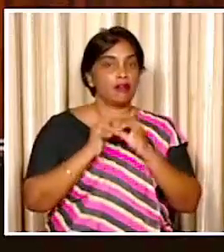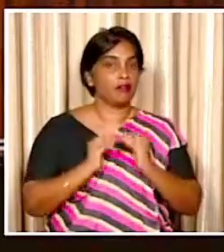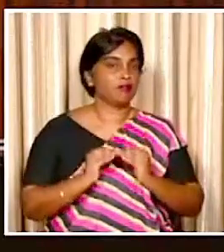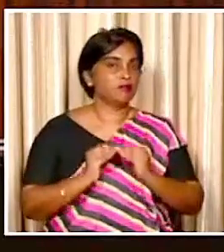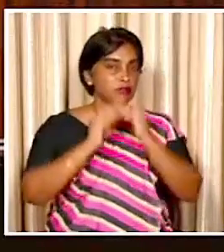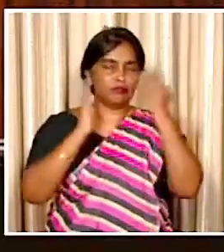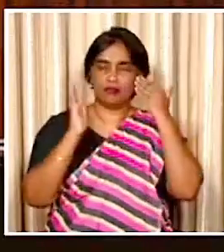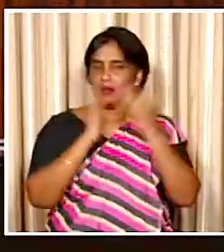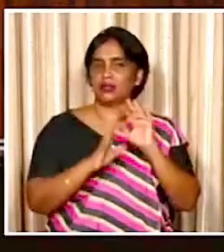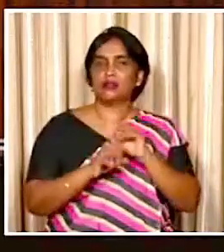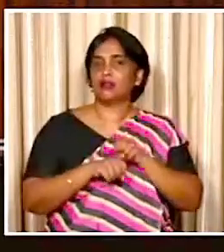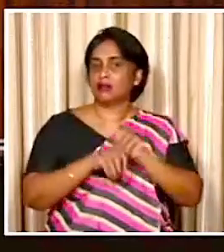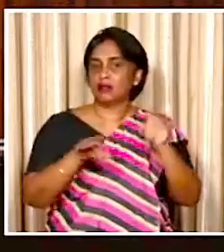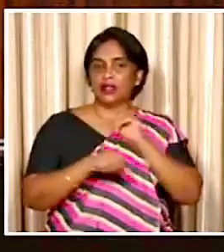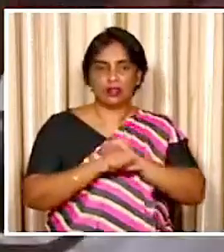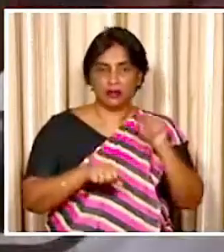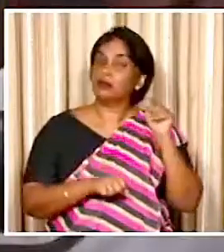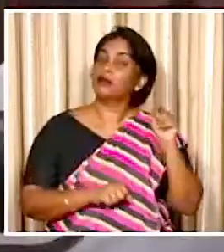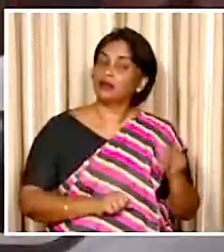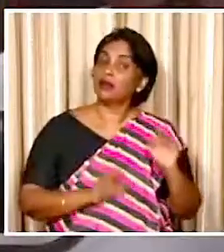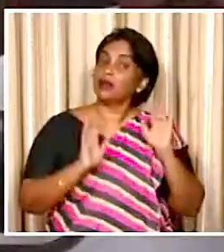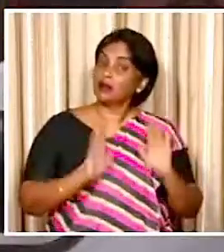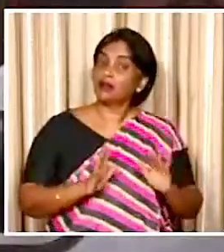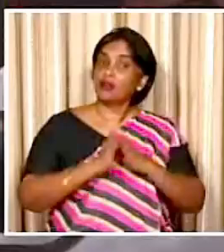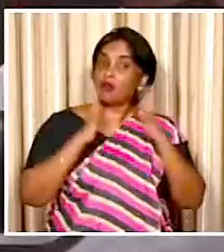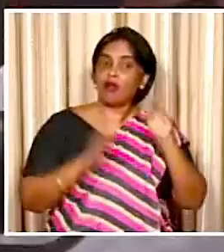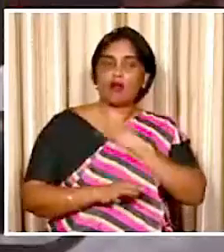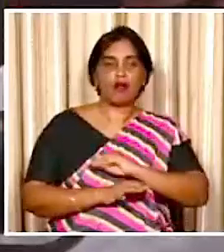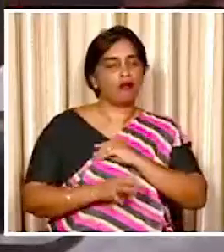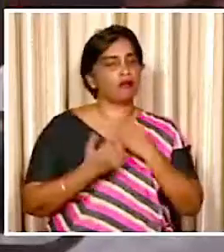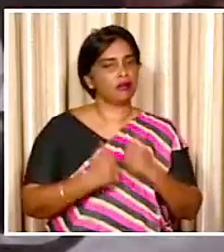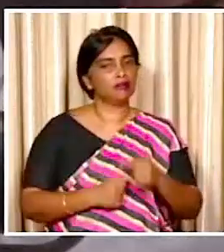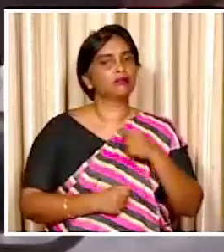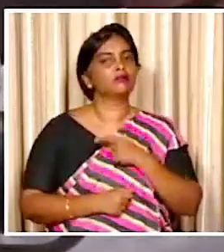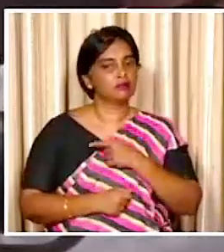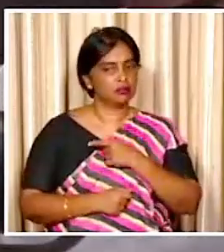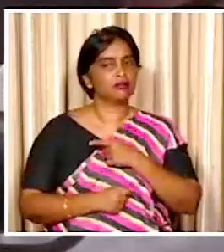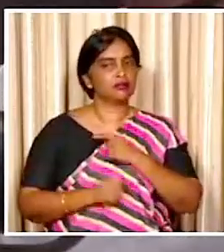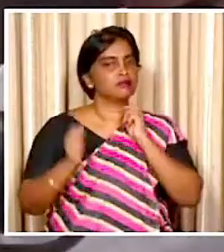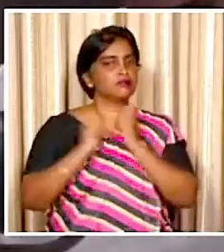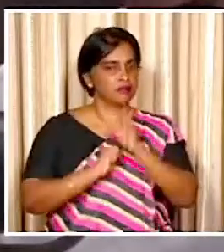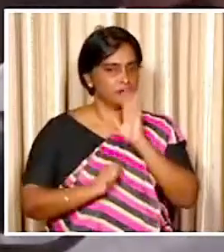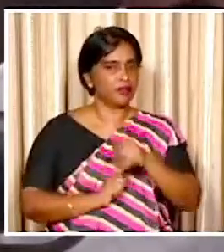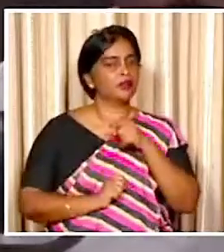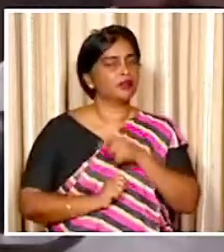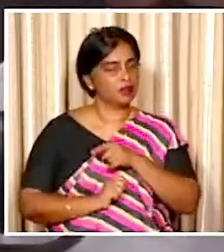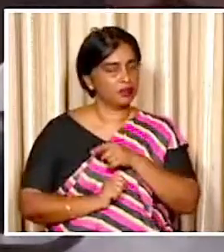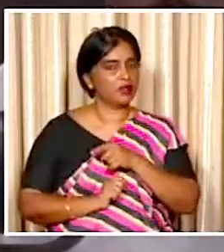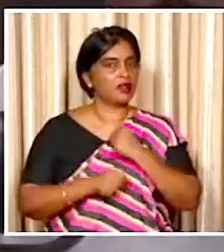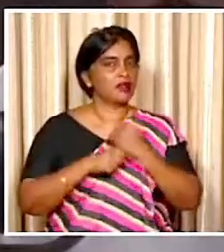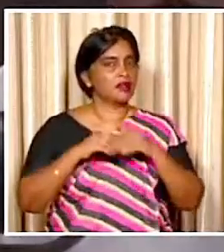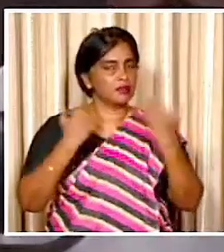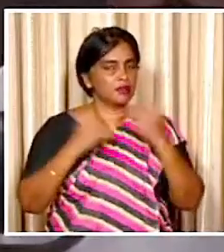අදහසක් නැහැ, ව්‍යාප්ත කරන්න අදහසක් නැහැ. හැබැයි වැඩිම ආදායම හොයාගත්තෙත් මේ සංශෝධනයෙන් කියලා. ඉතින් මේ ගැසට්